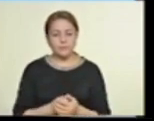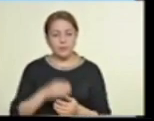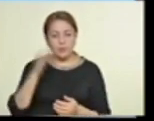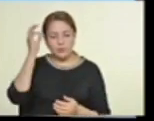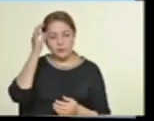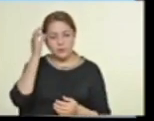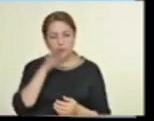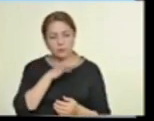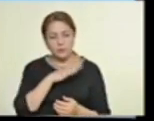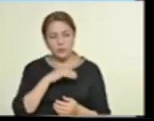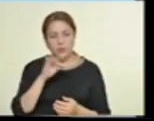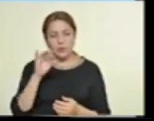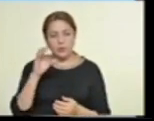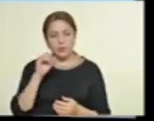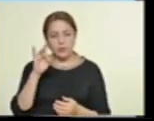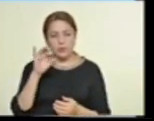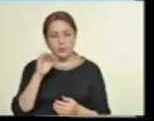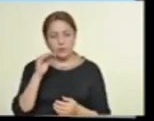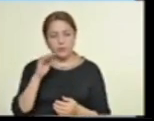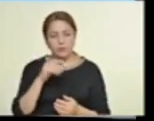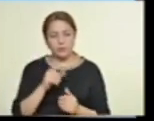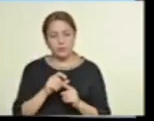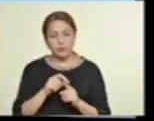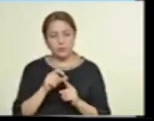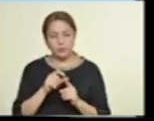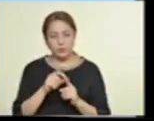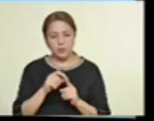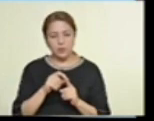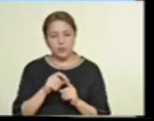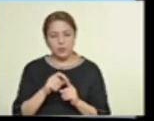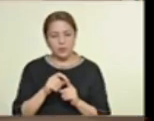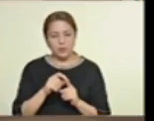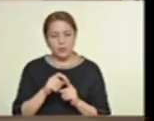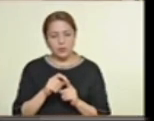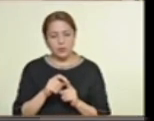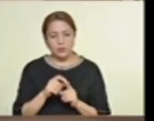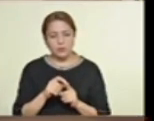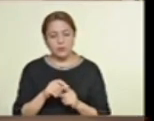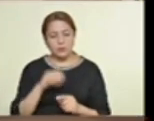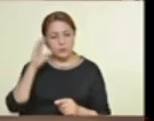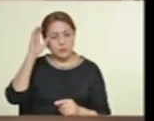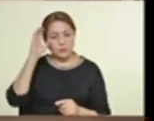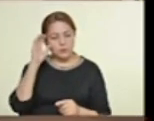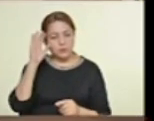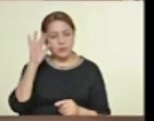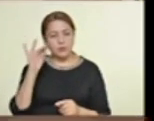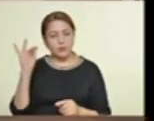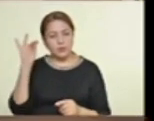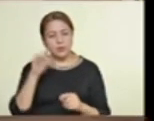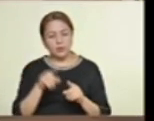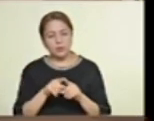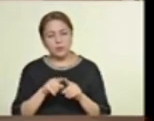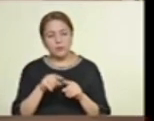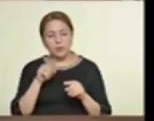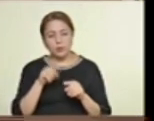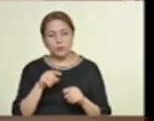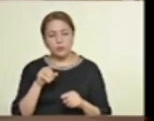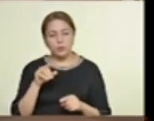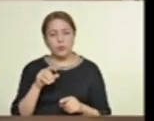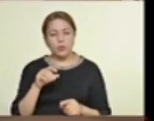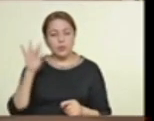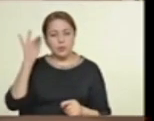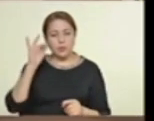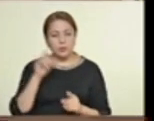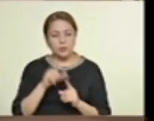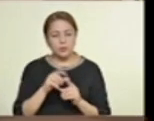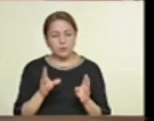Yodingizda bo'lsa, sarrof atamasi aynan, demak, O'zbekiston tarixida ham ushbu tarixiy termin bilan